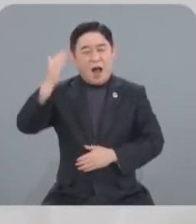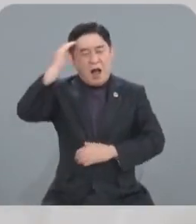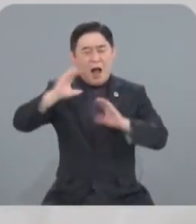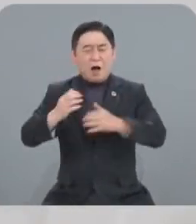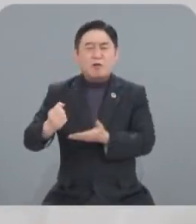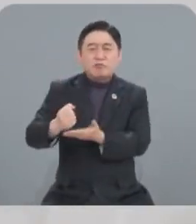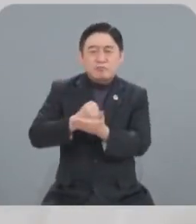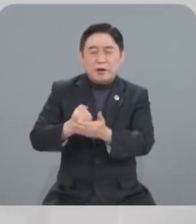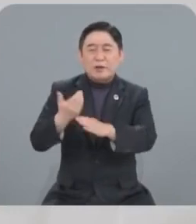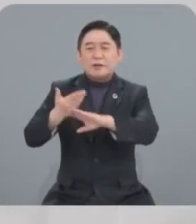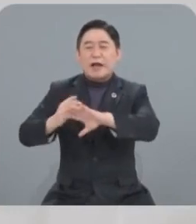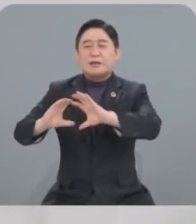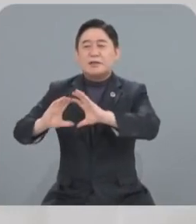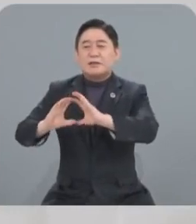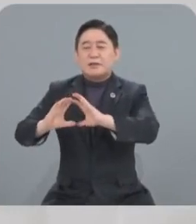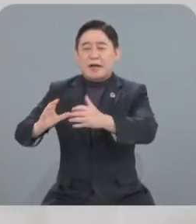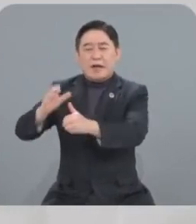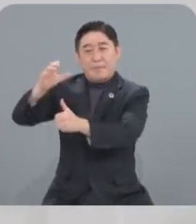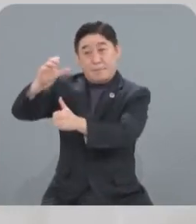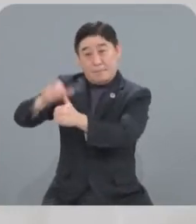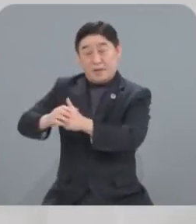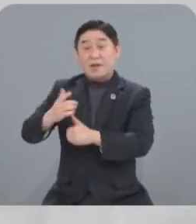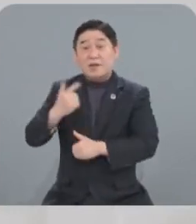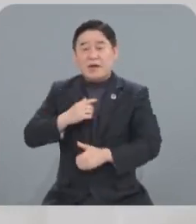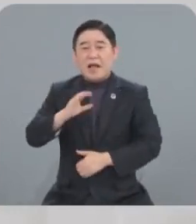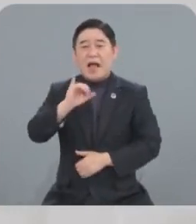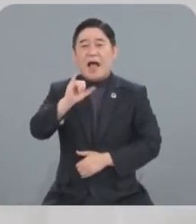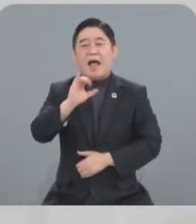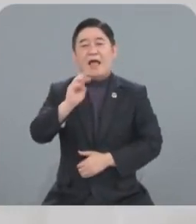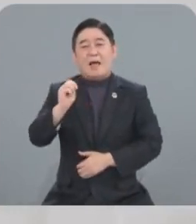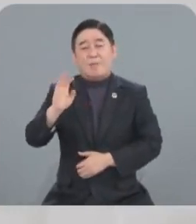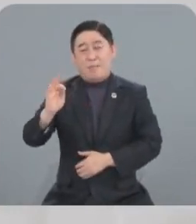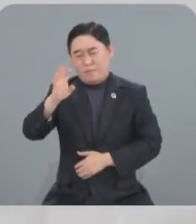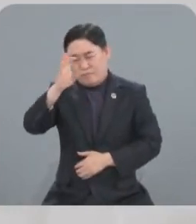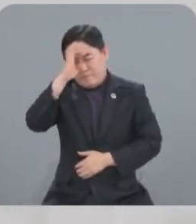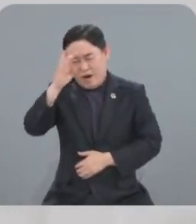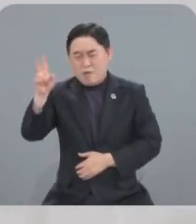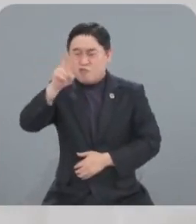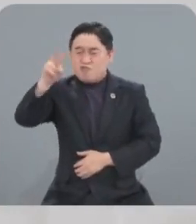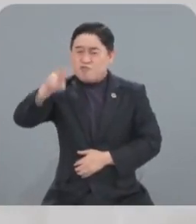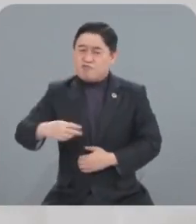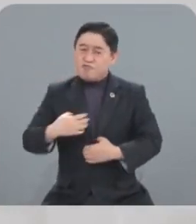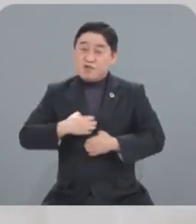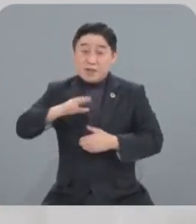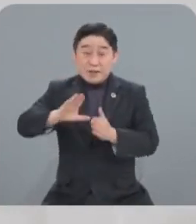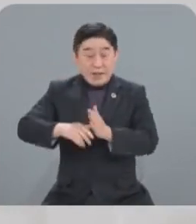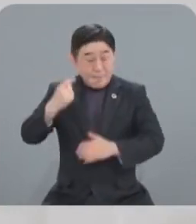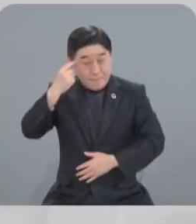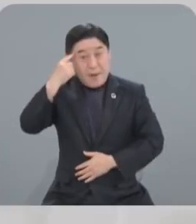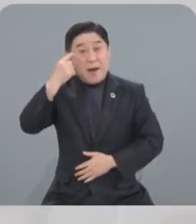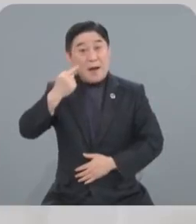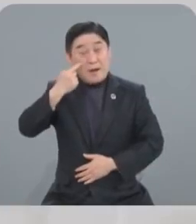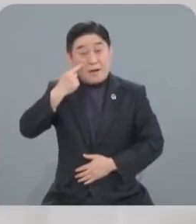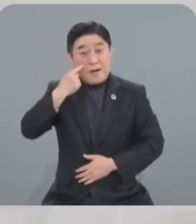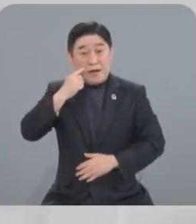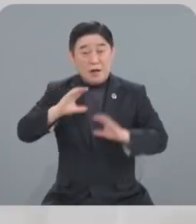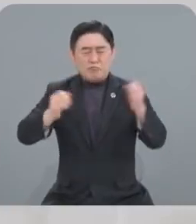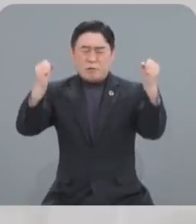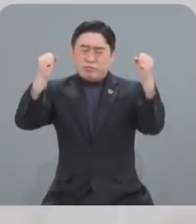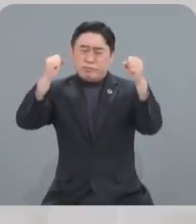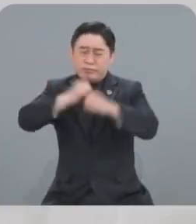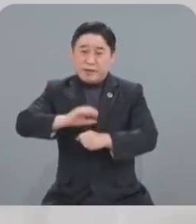남이 손에 맡겼던 imf 외환위기를 떠올려 보십시오 당시 국가 부도의 상황에서